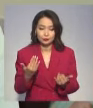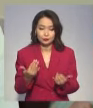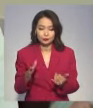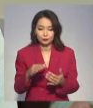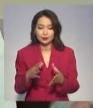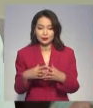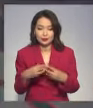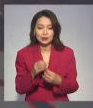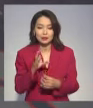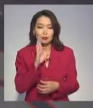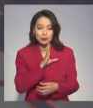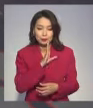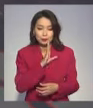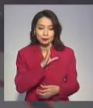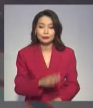с мамами.